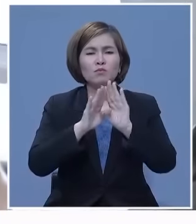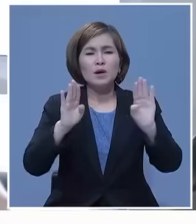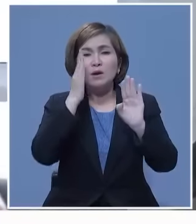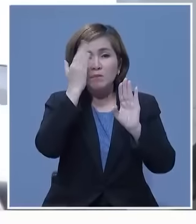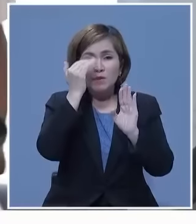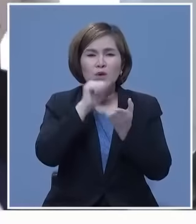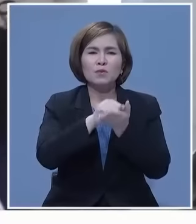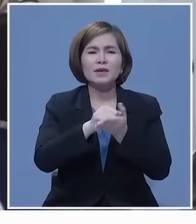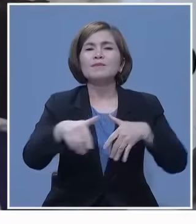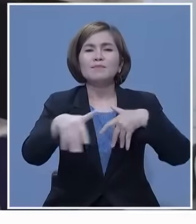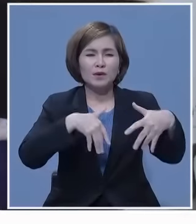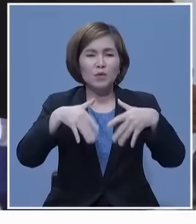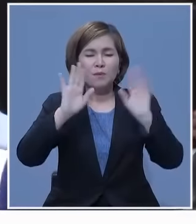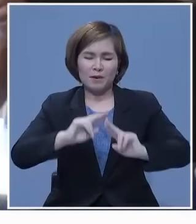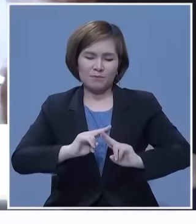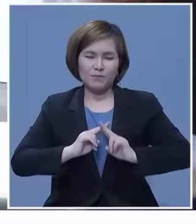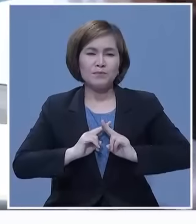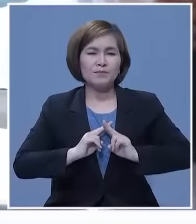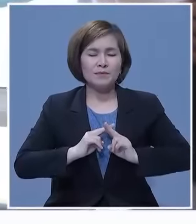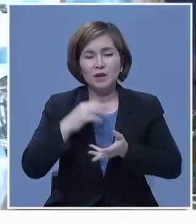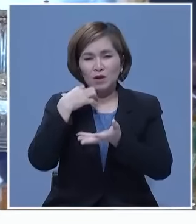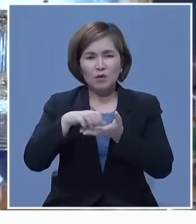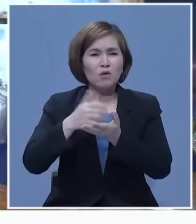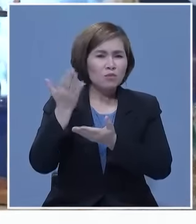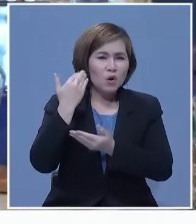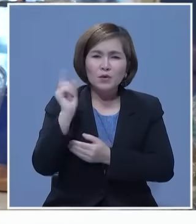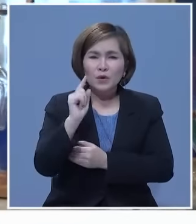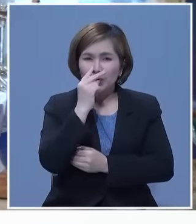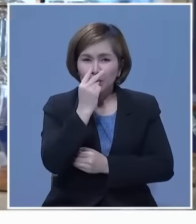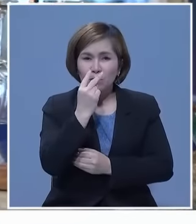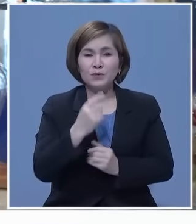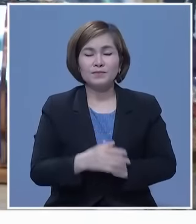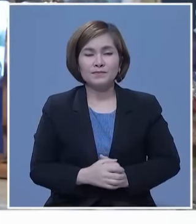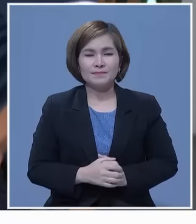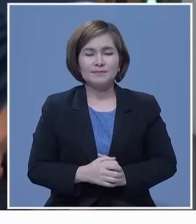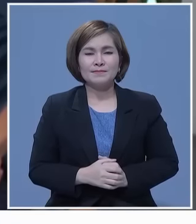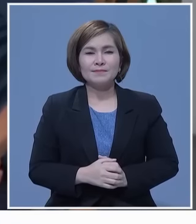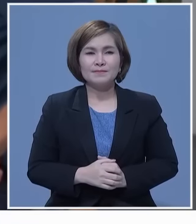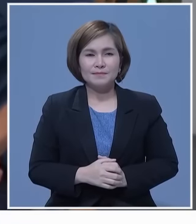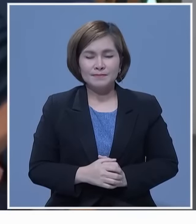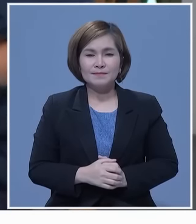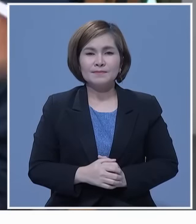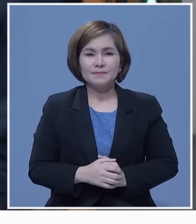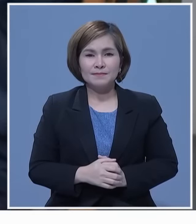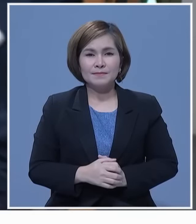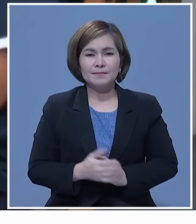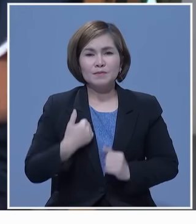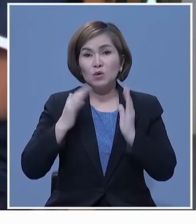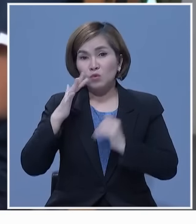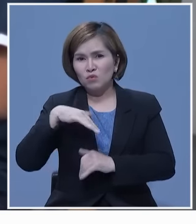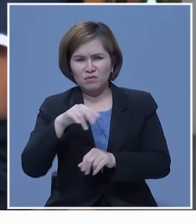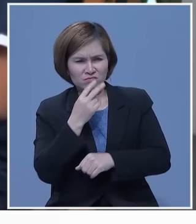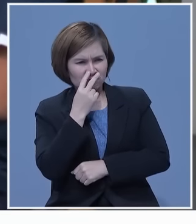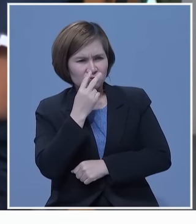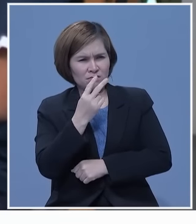ใช้ประชาชนในรูปแบบของตัวเองย้อนฟังอีกครั้งค่ะเปิดงลเพราะฉะนั้นคือก็จะมีคนมองเนาะ